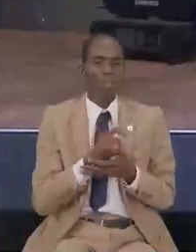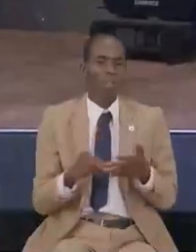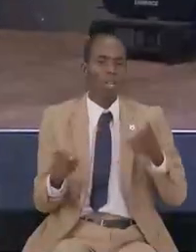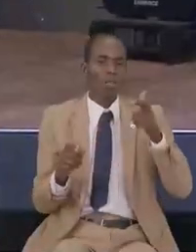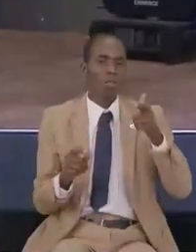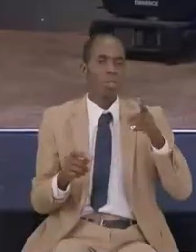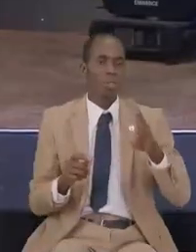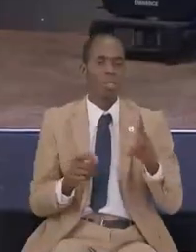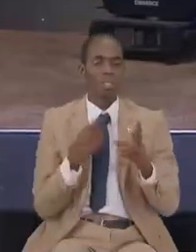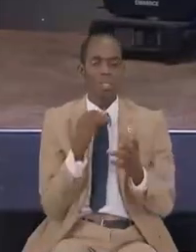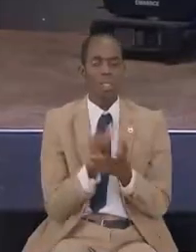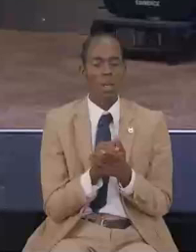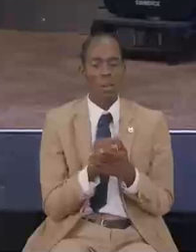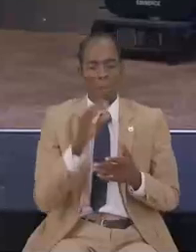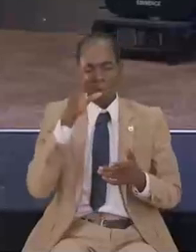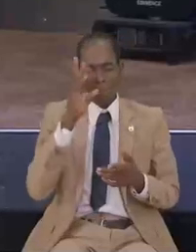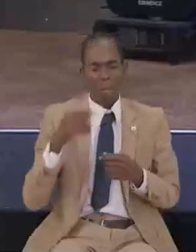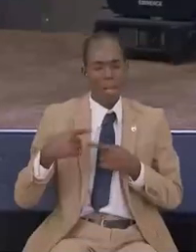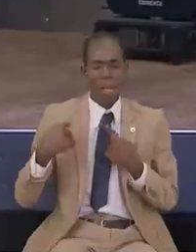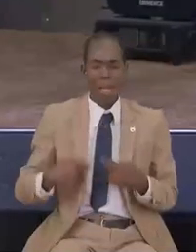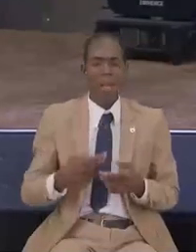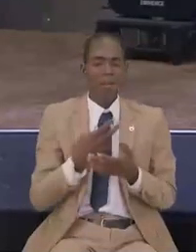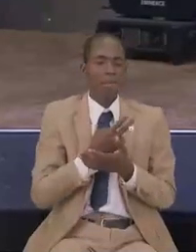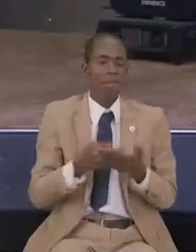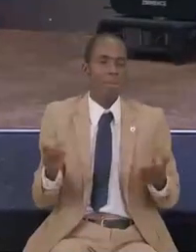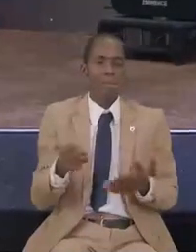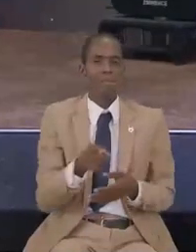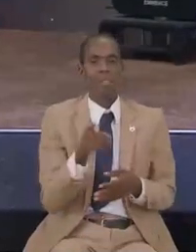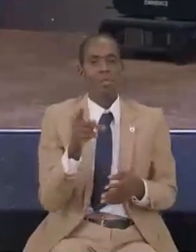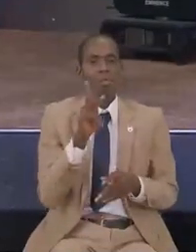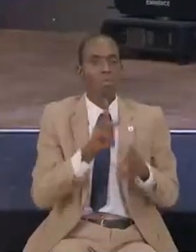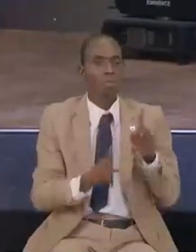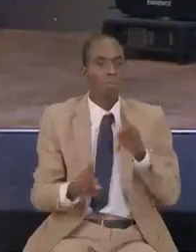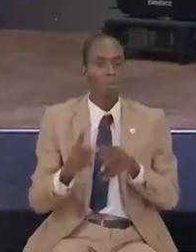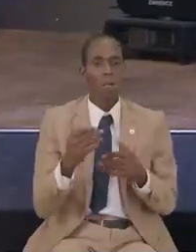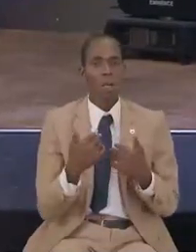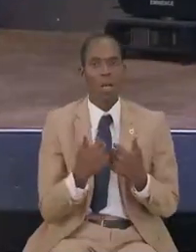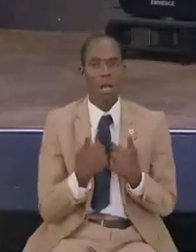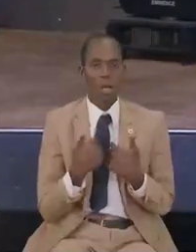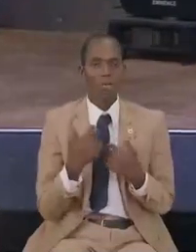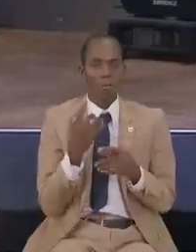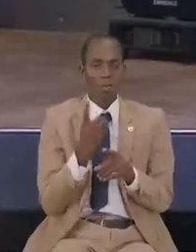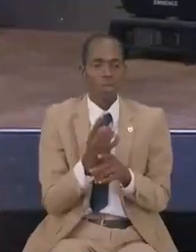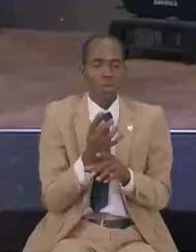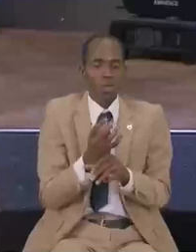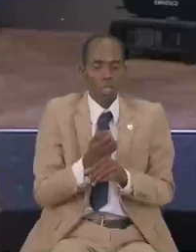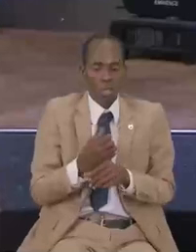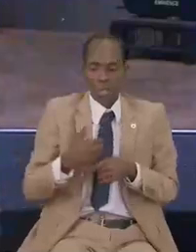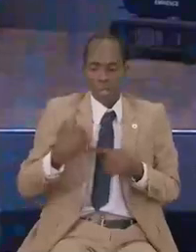que et les hommes rendant l'âme de terreur. Voyez, les gens qui ont la crise cardiaque et